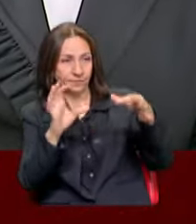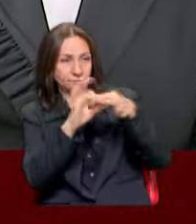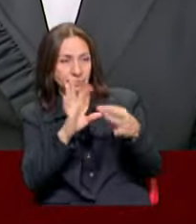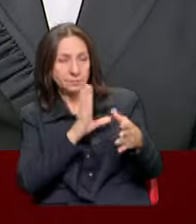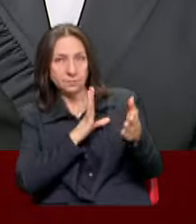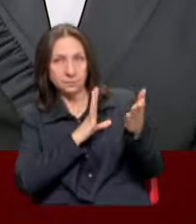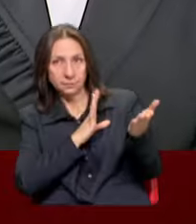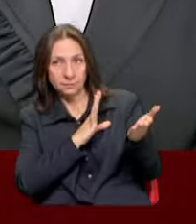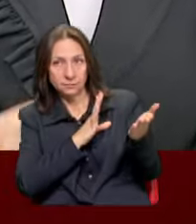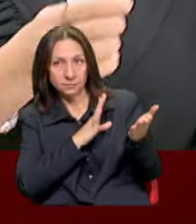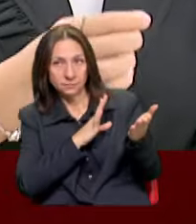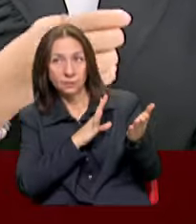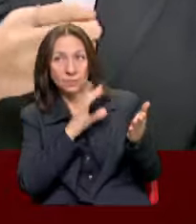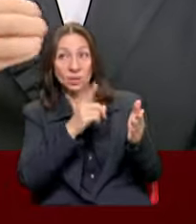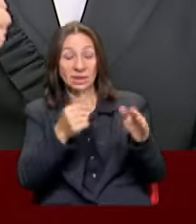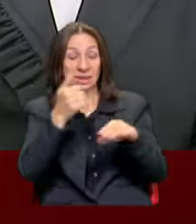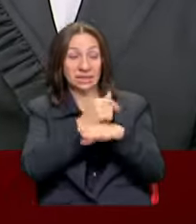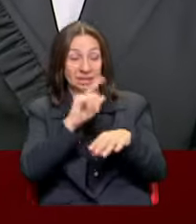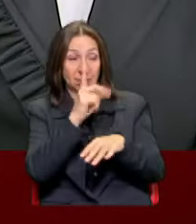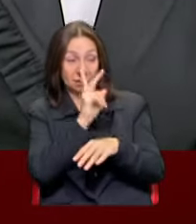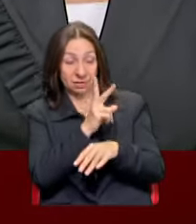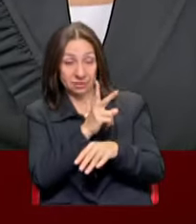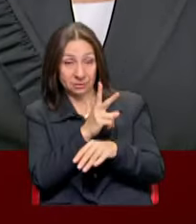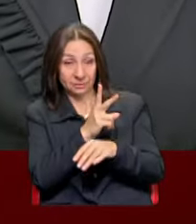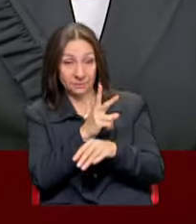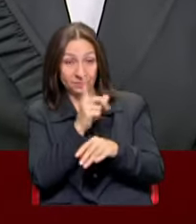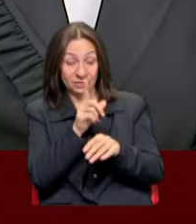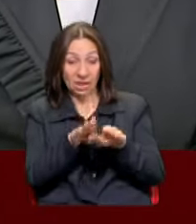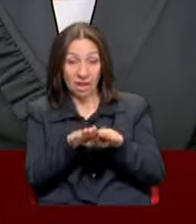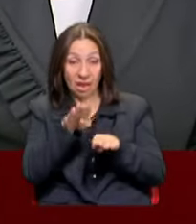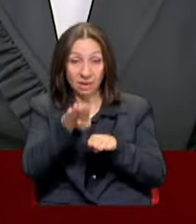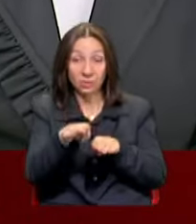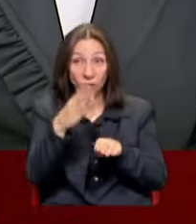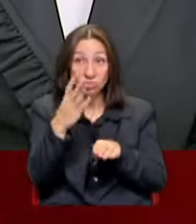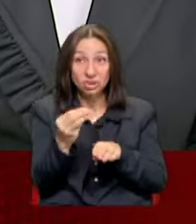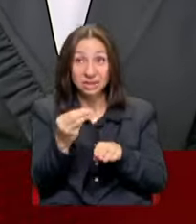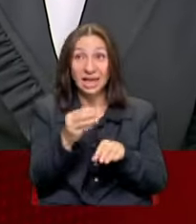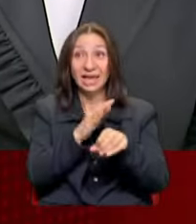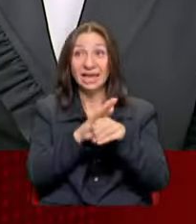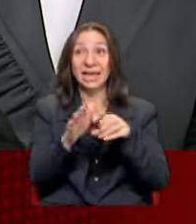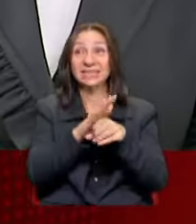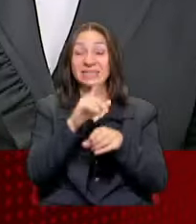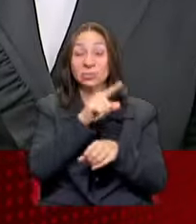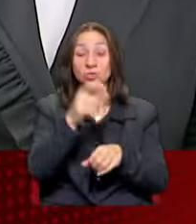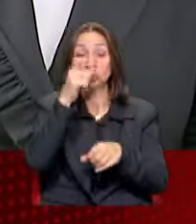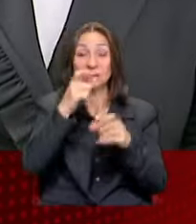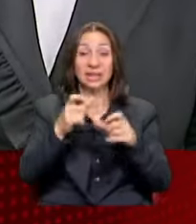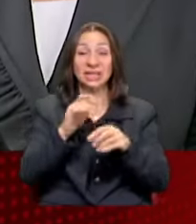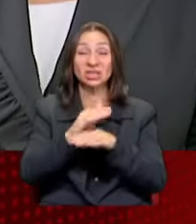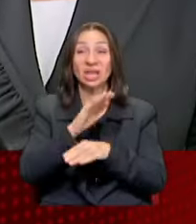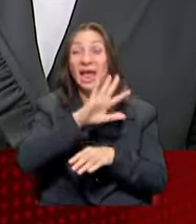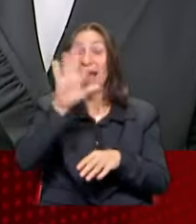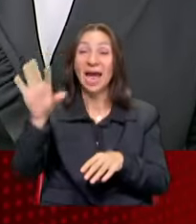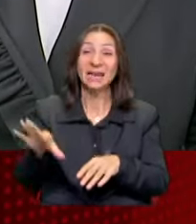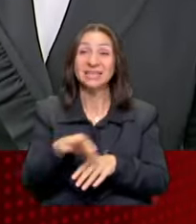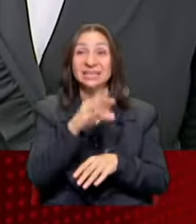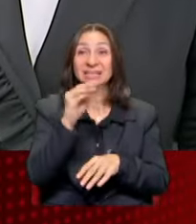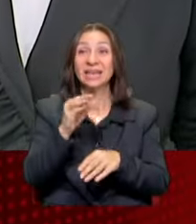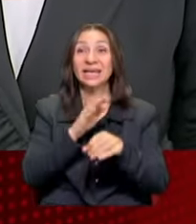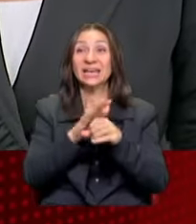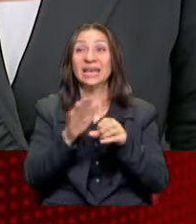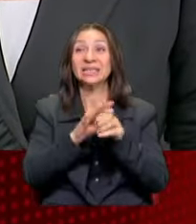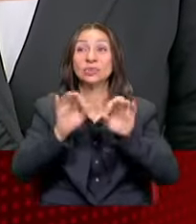elinde olan bir belediye bu iktidarın bir adımı olacaksa Kayseri'de bu ülkede yaşayan herkesin